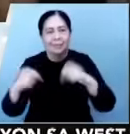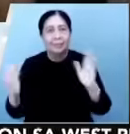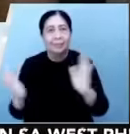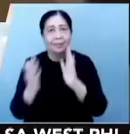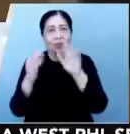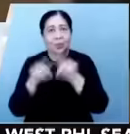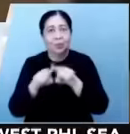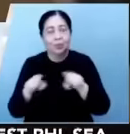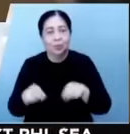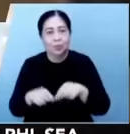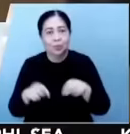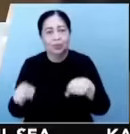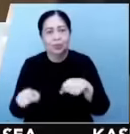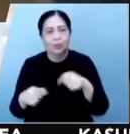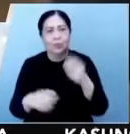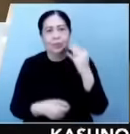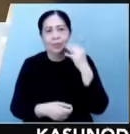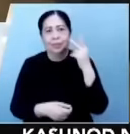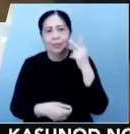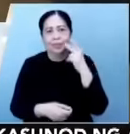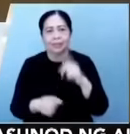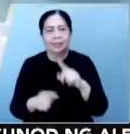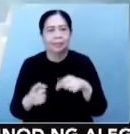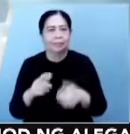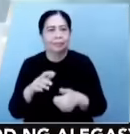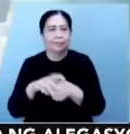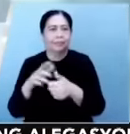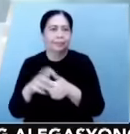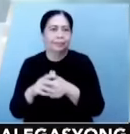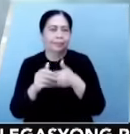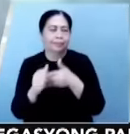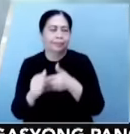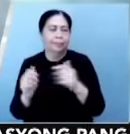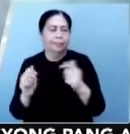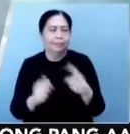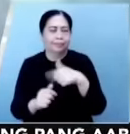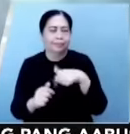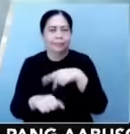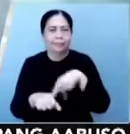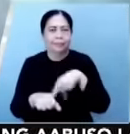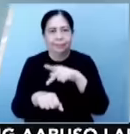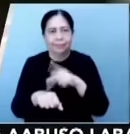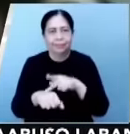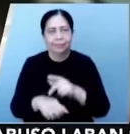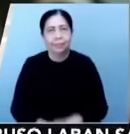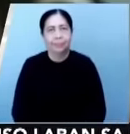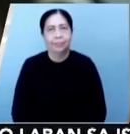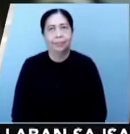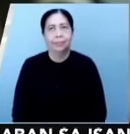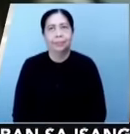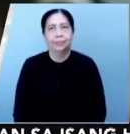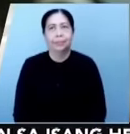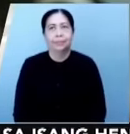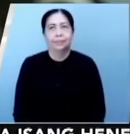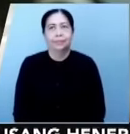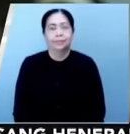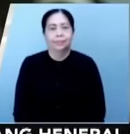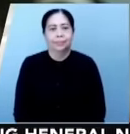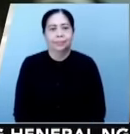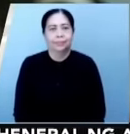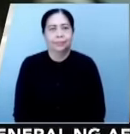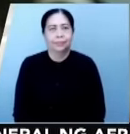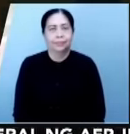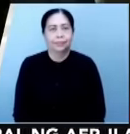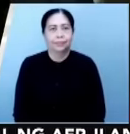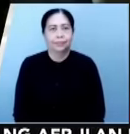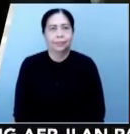Kay Carlson ang ilang emerging leaders ng bansa. Para sa GMA Integrated News, Ian Cruz. At ako si Maris Umali, nakatuto